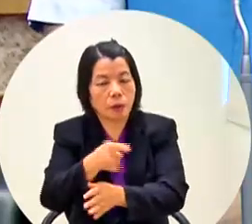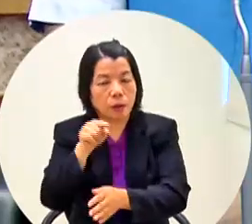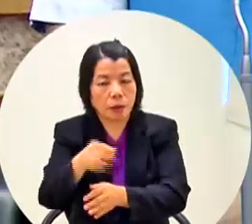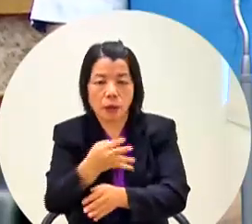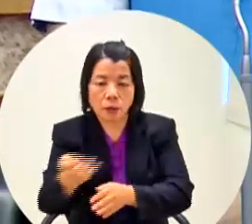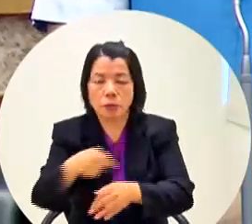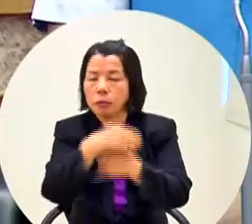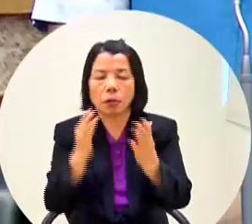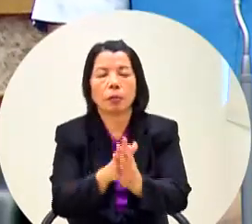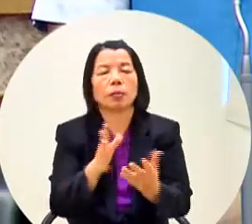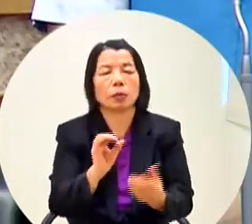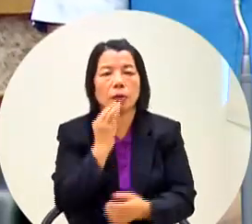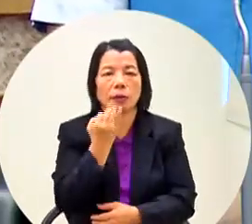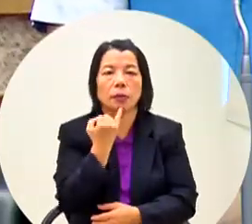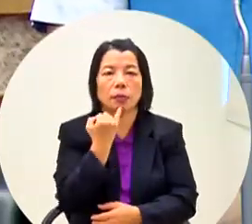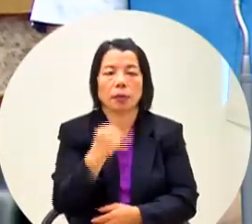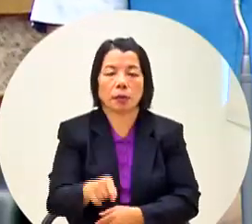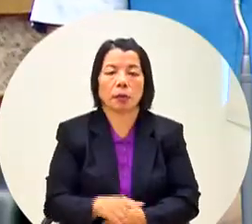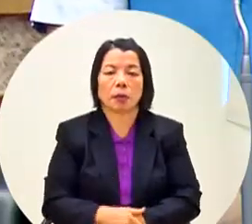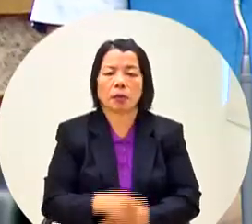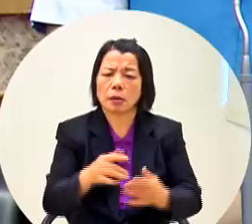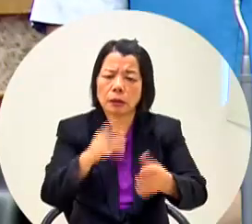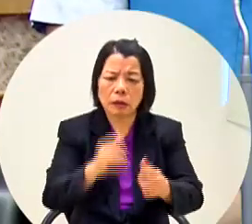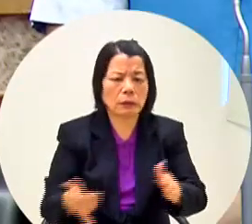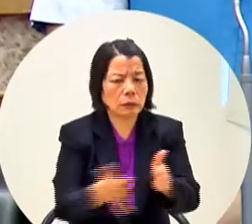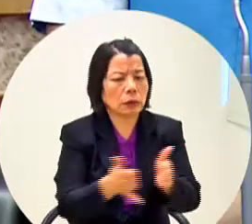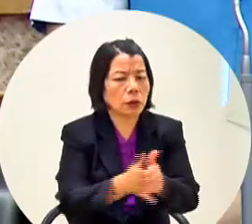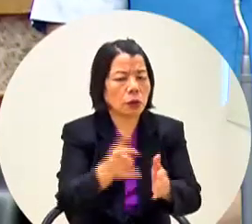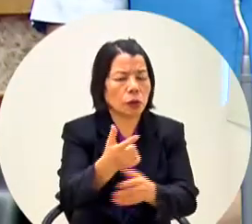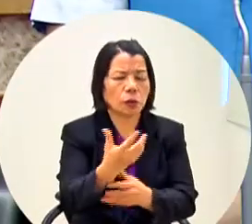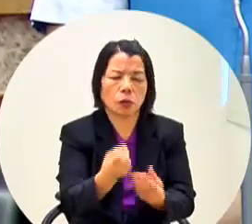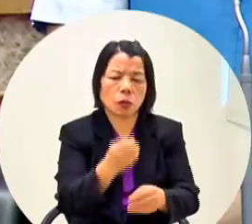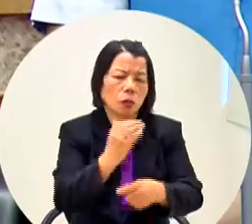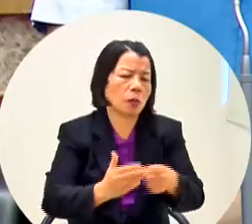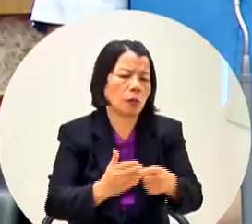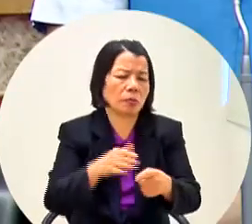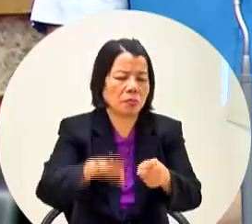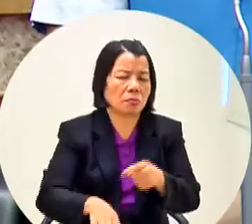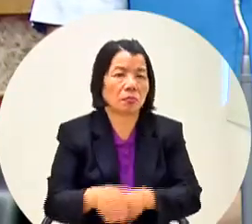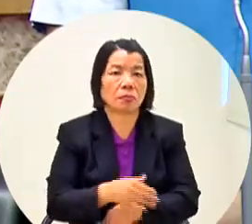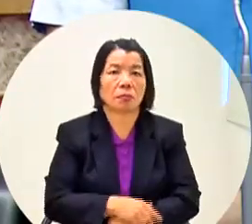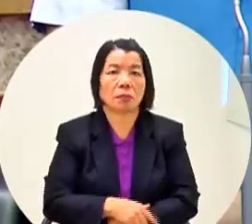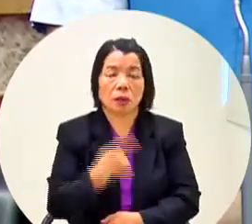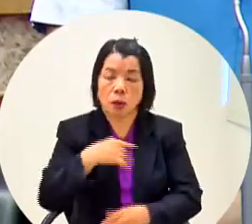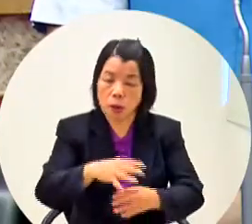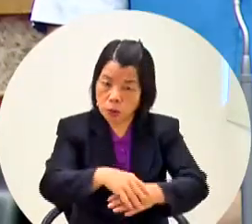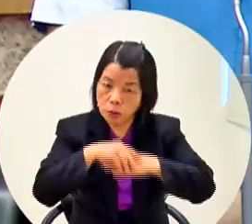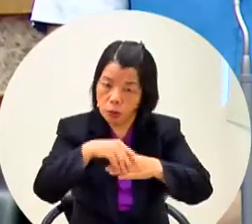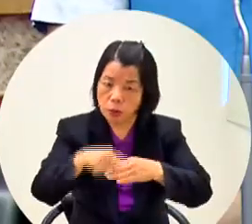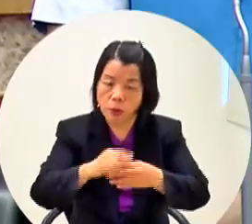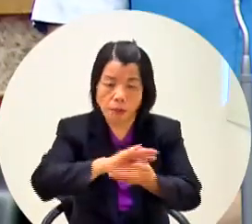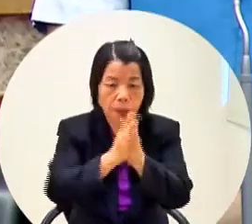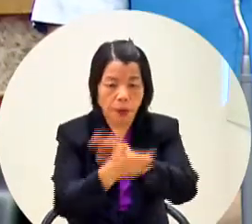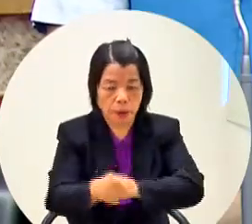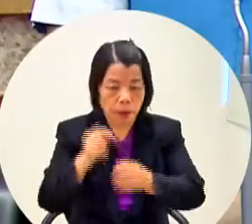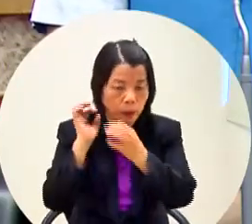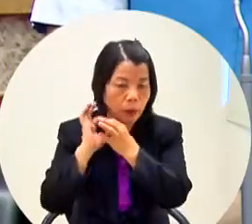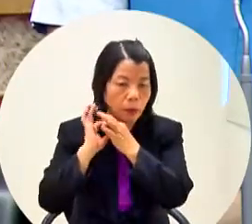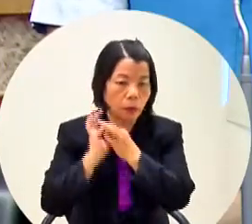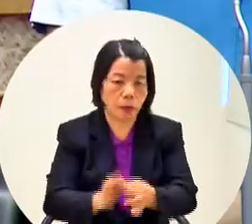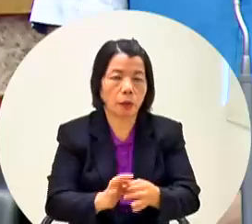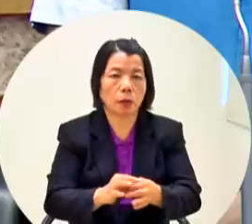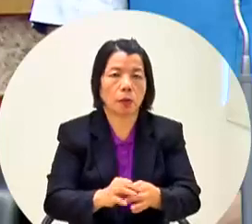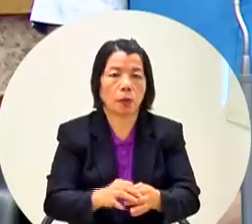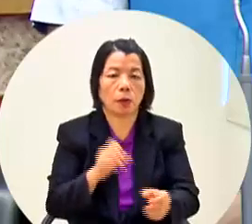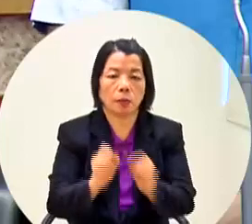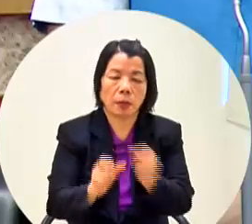人这样，都低于一半了。我怎么去？不只是旧而已。还是变成永续，那你来高雄多